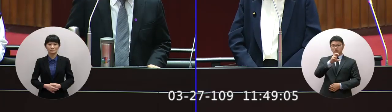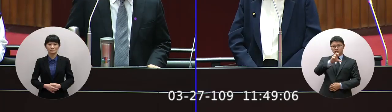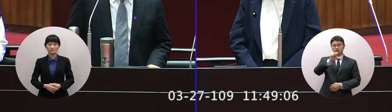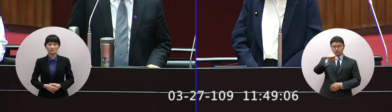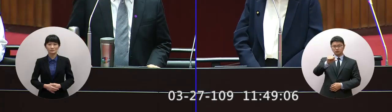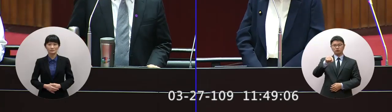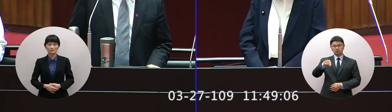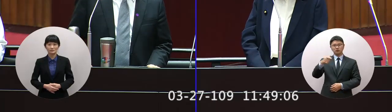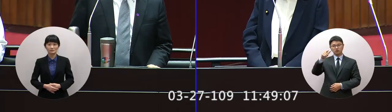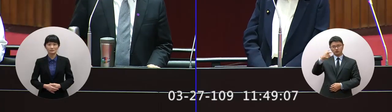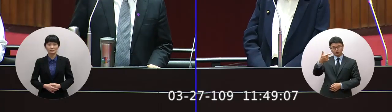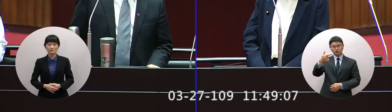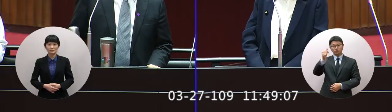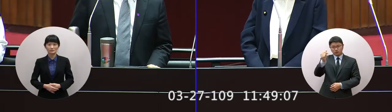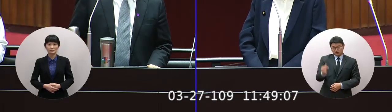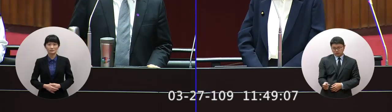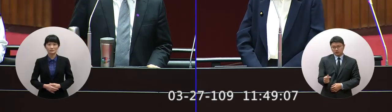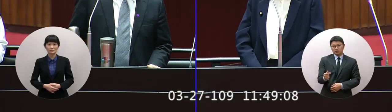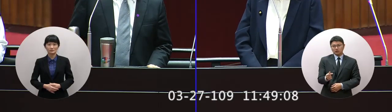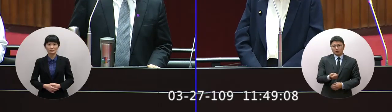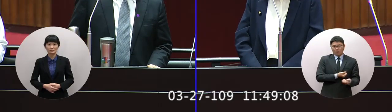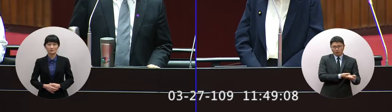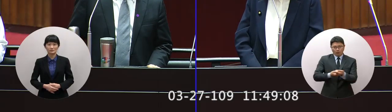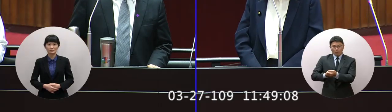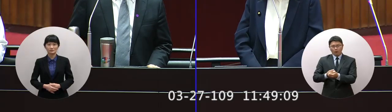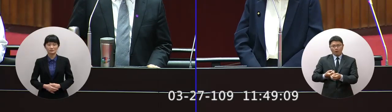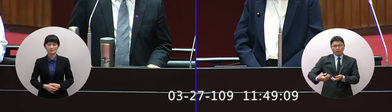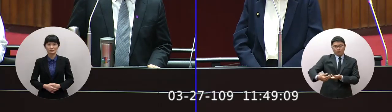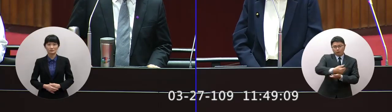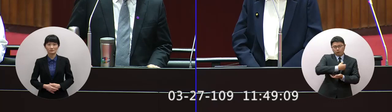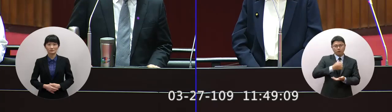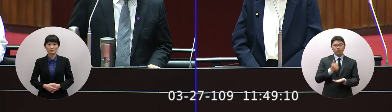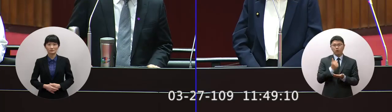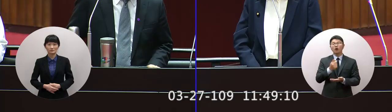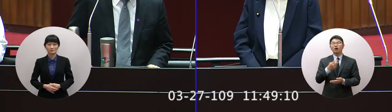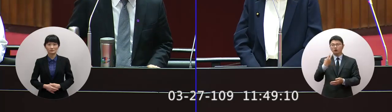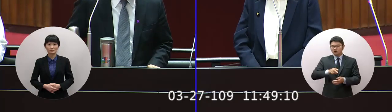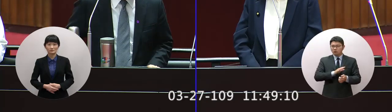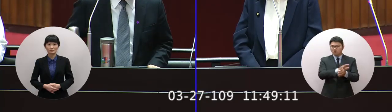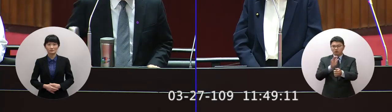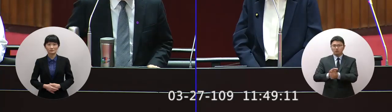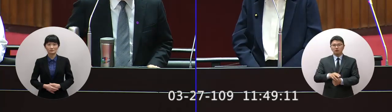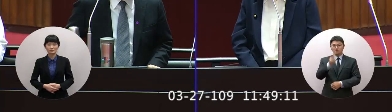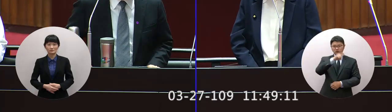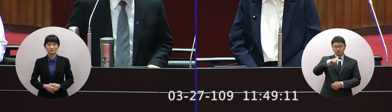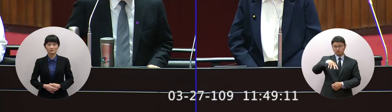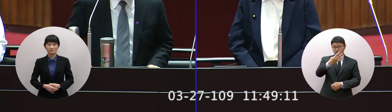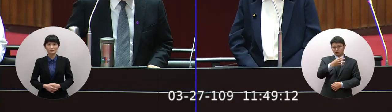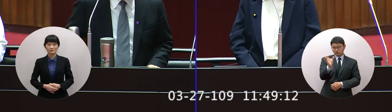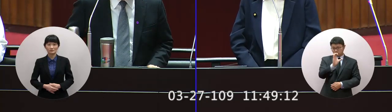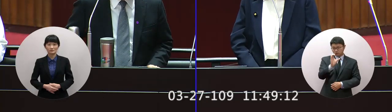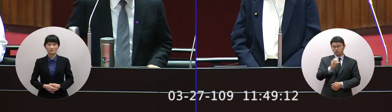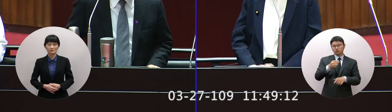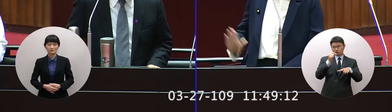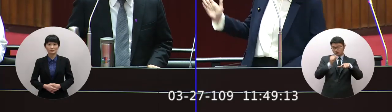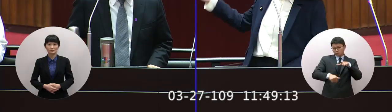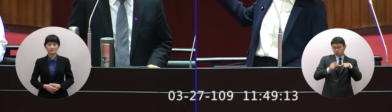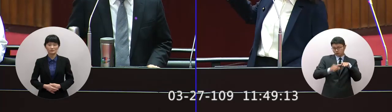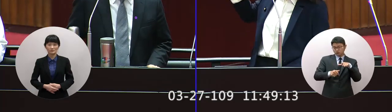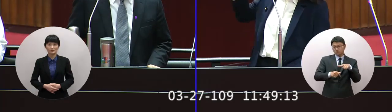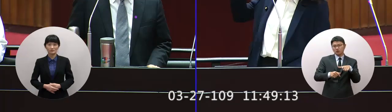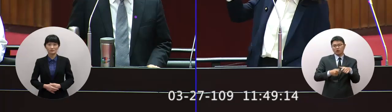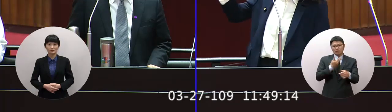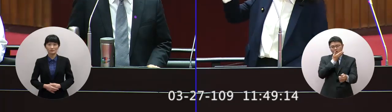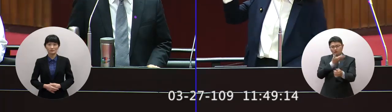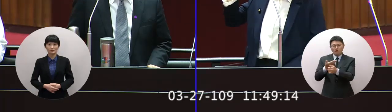币。那他这个75.6亿呢，也造就了2490家新创的公司。那接